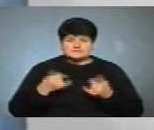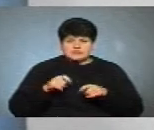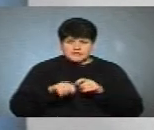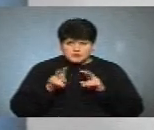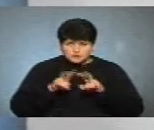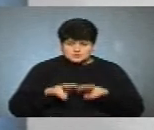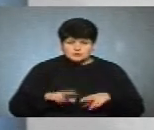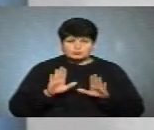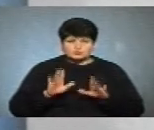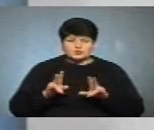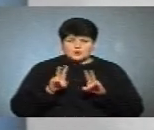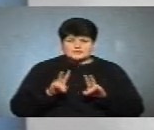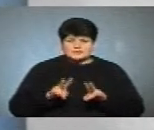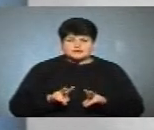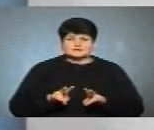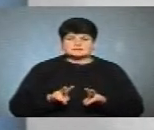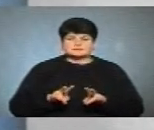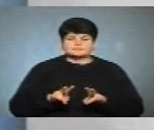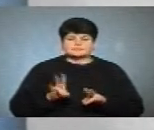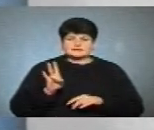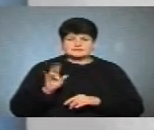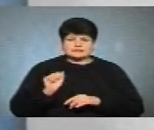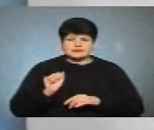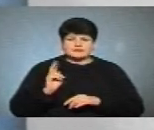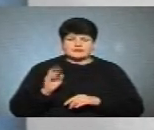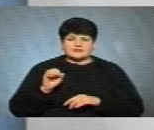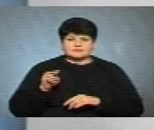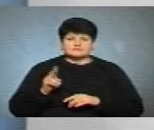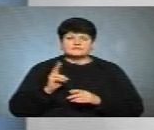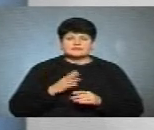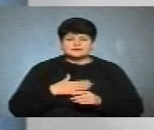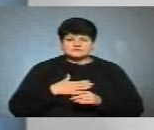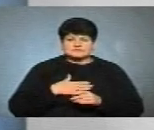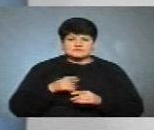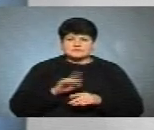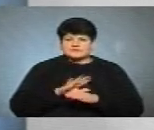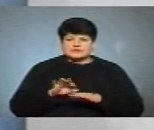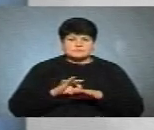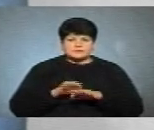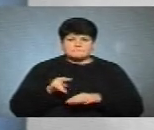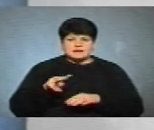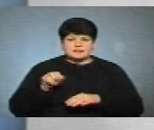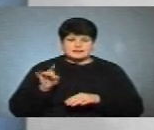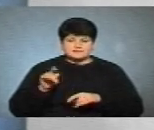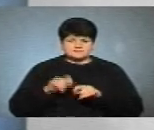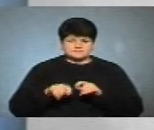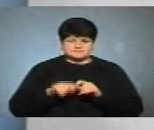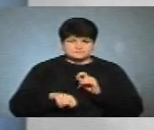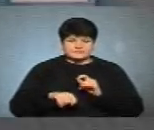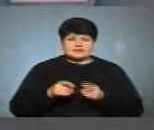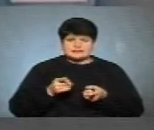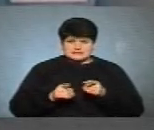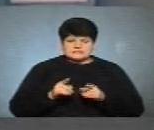досліджується, буде розглядатися на КЕКу нашому, тому що там не проводилося ПЛР-дослідження. Але